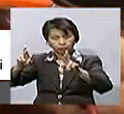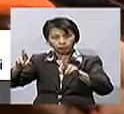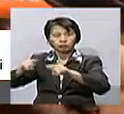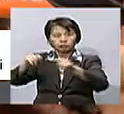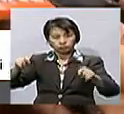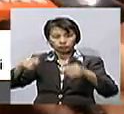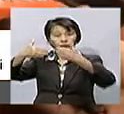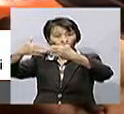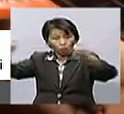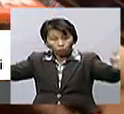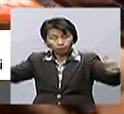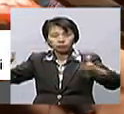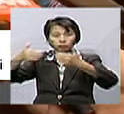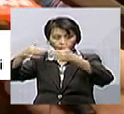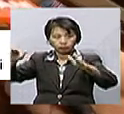boleh terdedah kepada